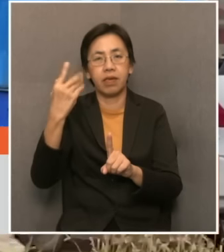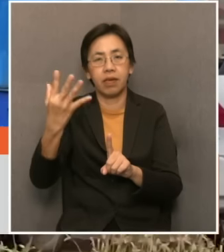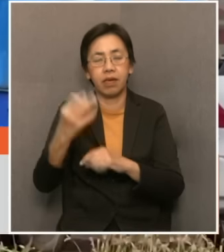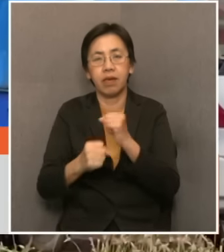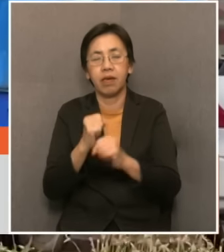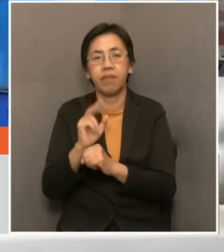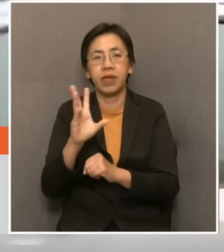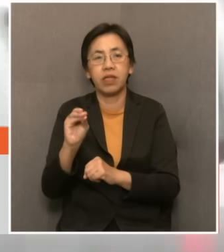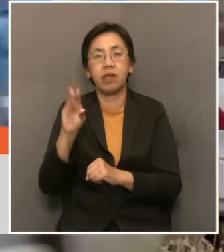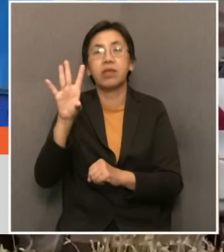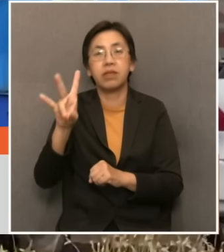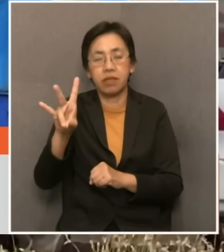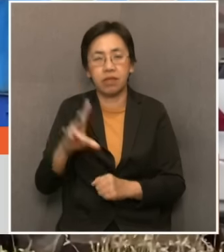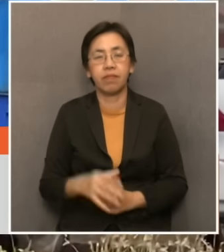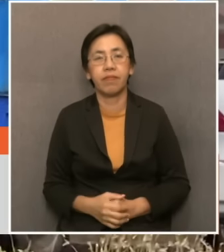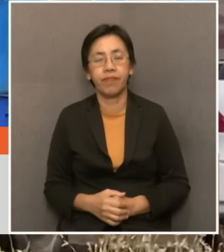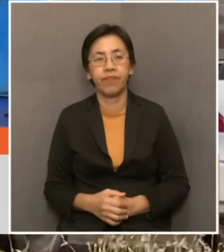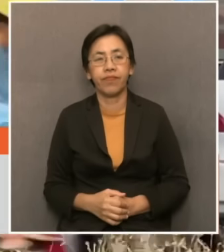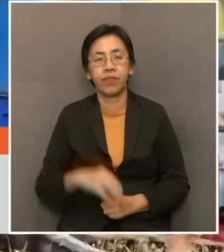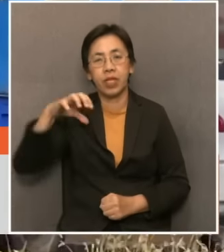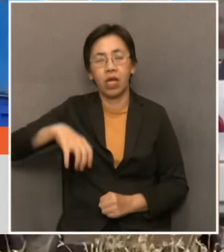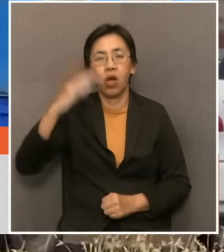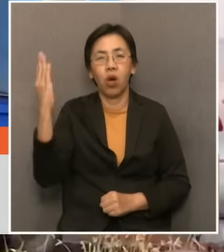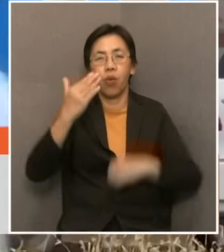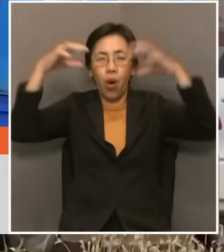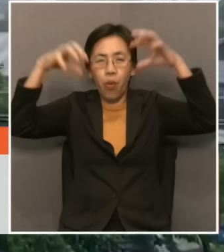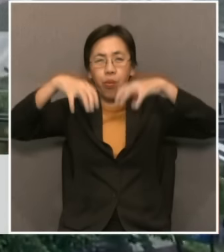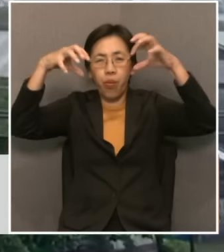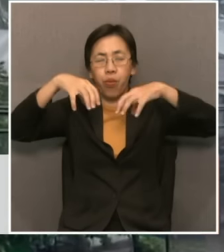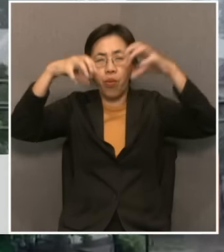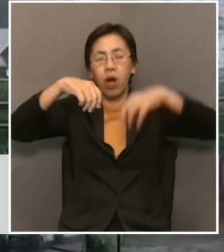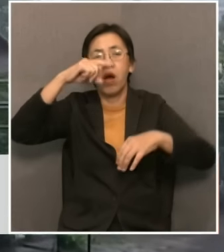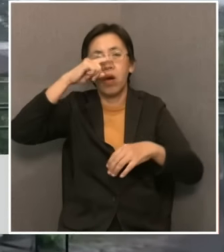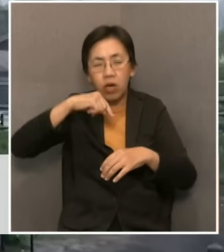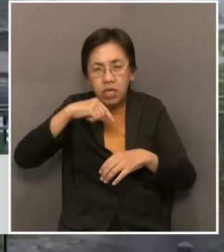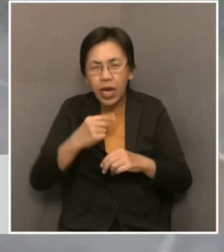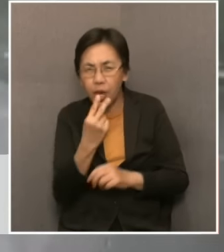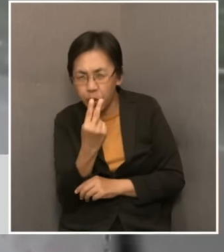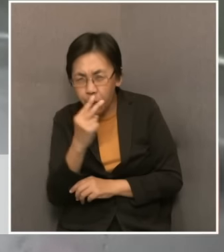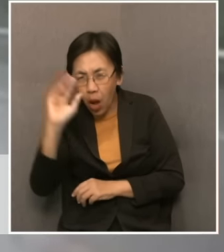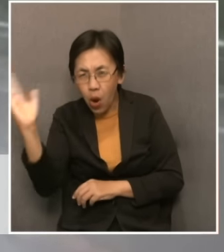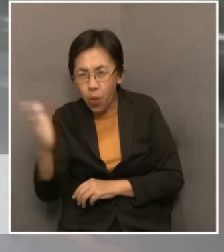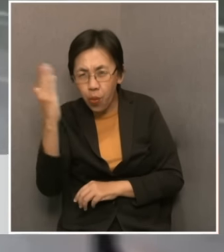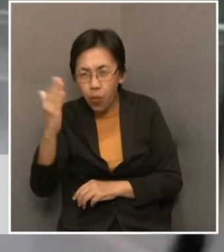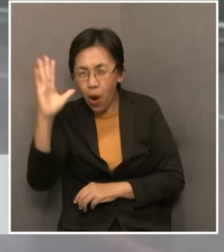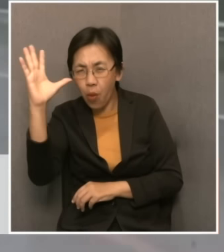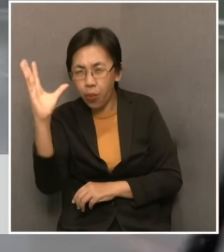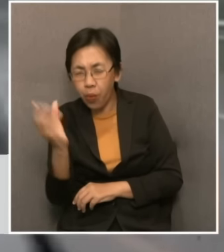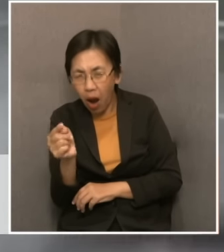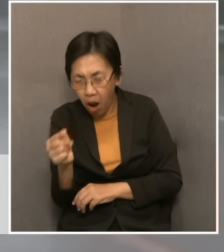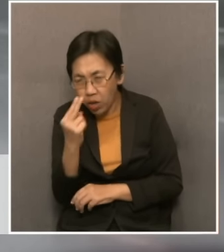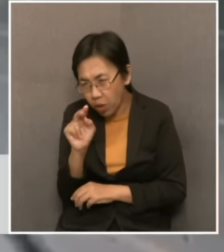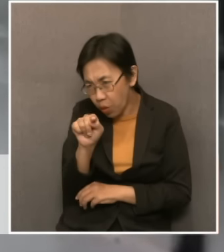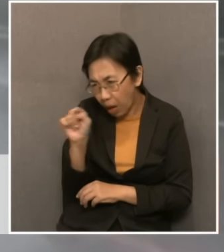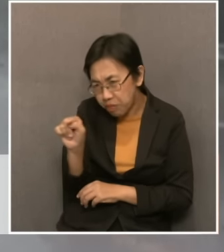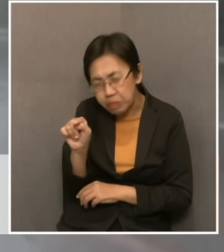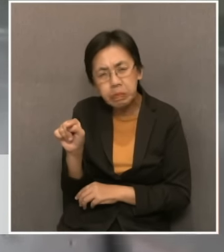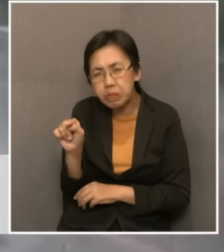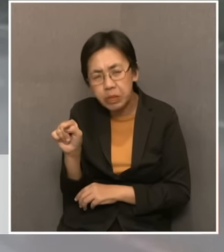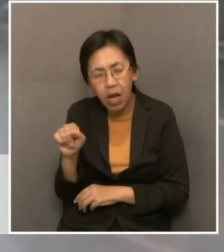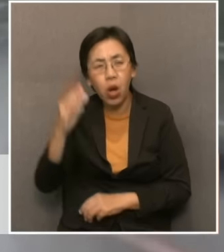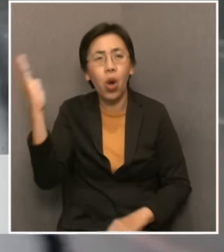2567นี้ทางกรมอุตุนิยมวิทยาบ้านเราเนี่ยก็จับตาดูพายุ 2ลูกนี้นะครับเราก็ยืนยันแล้วว่า